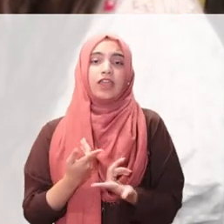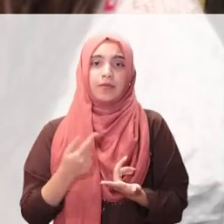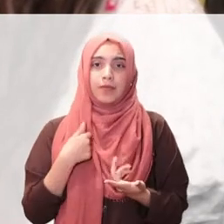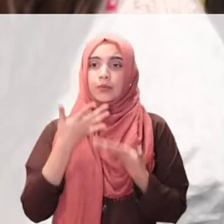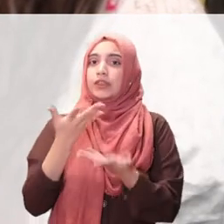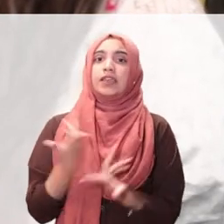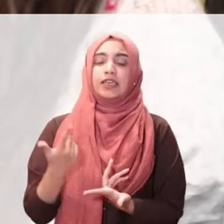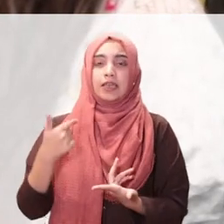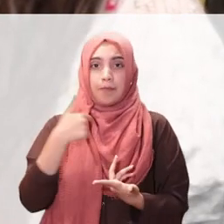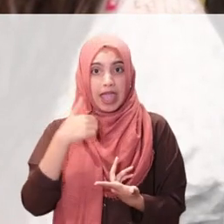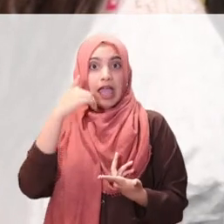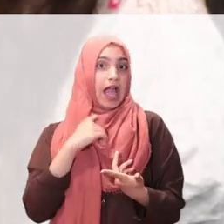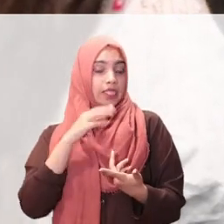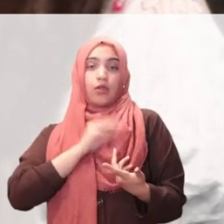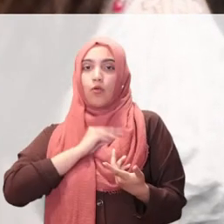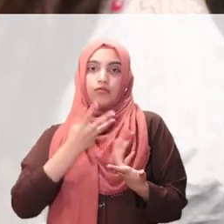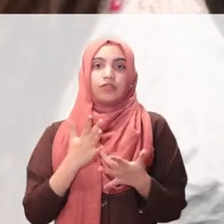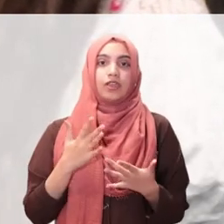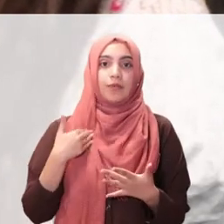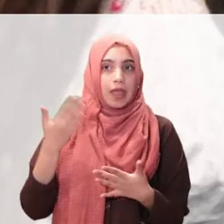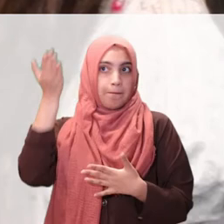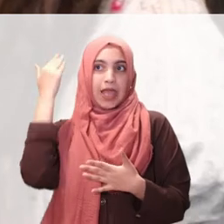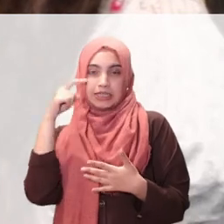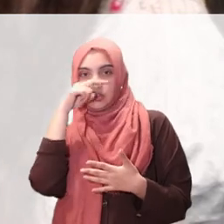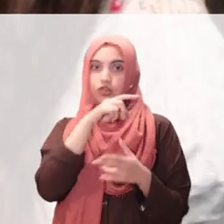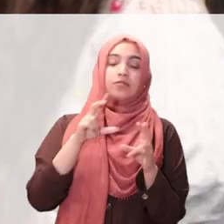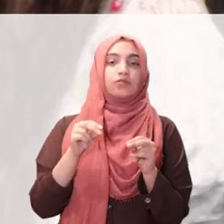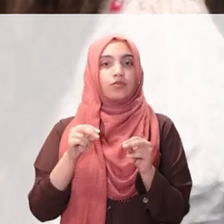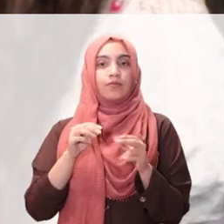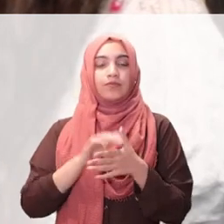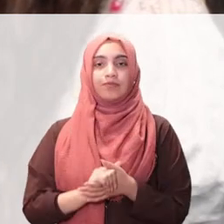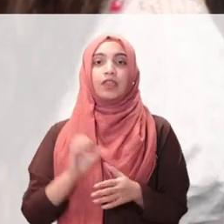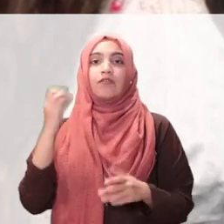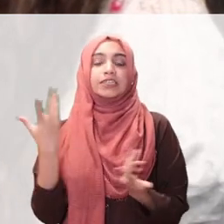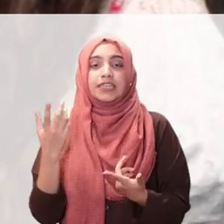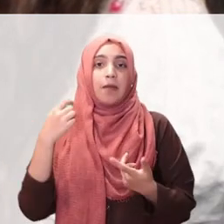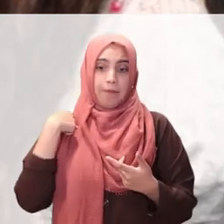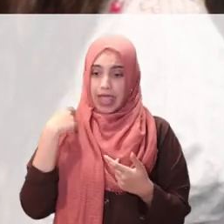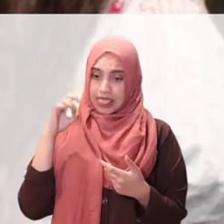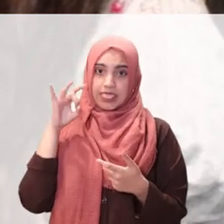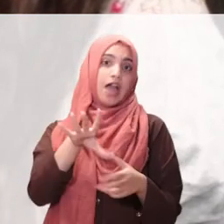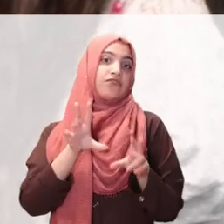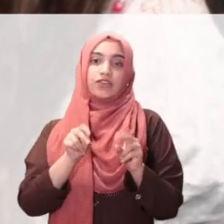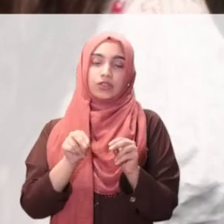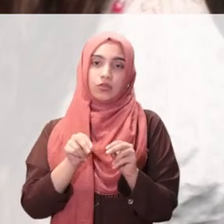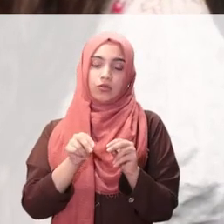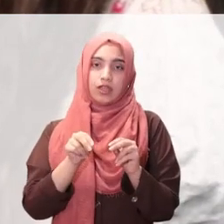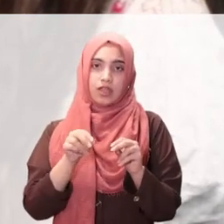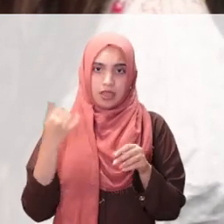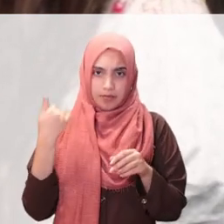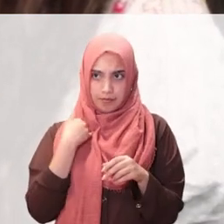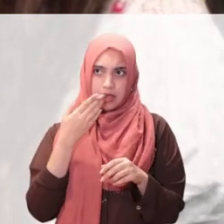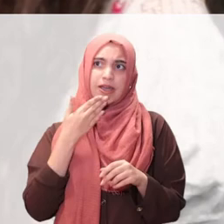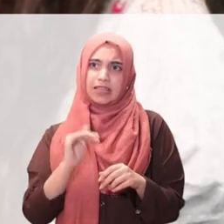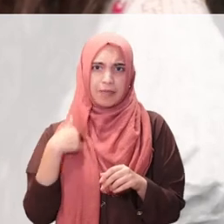मैंने कहा था कि आए 16 हैव नो रिग्रेट्स आई डोंट इसी तरह ढेर यह एट नाइन मैं यह इसका यह